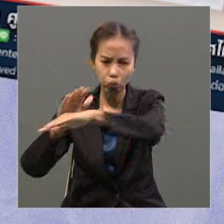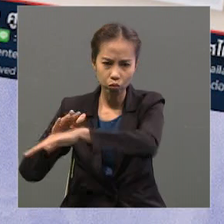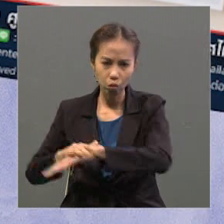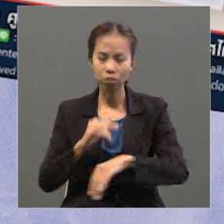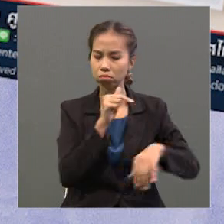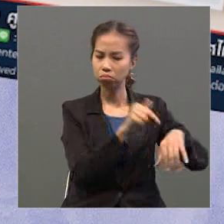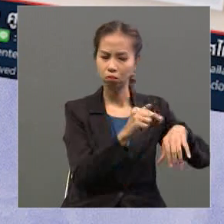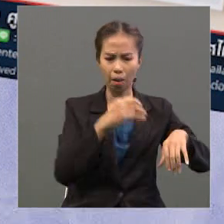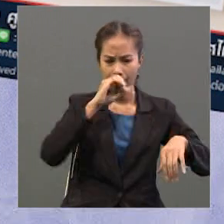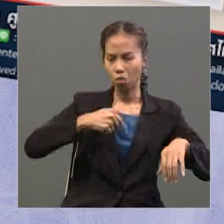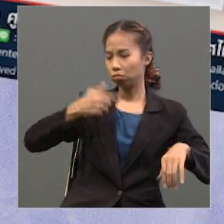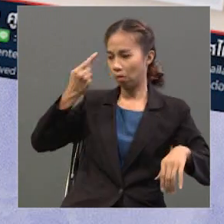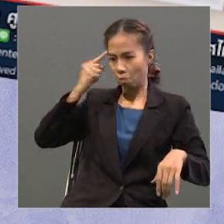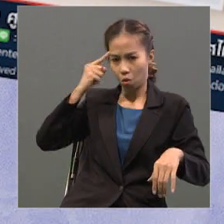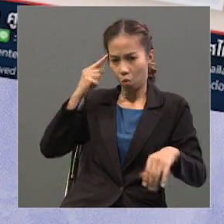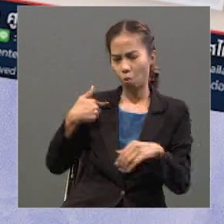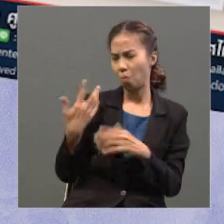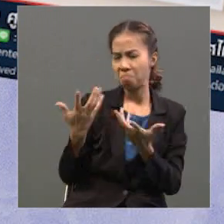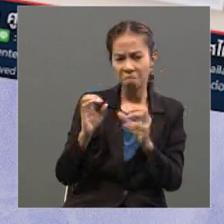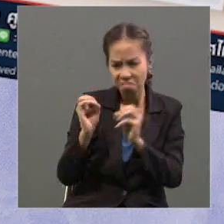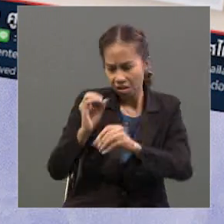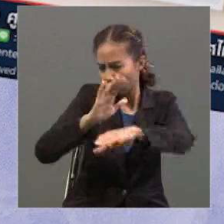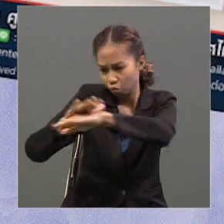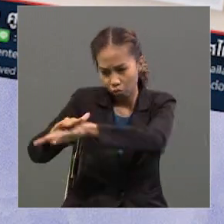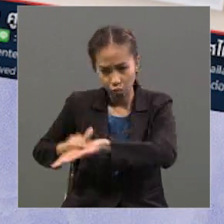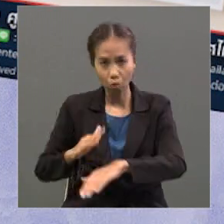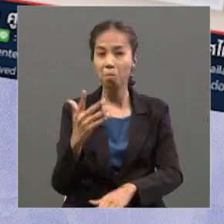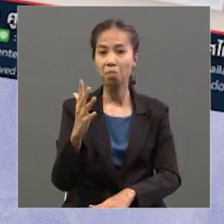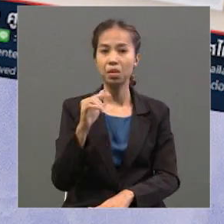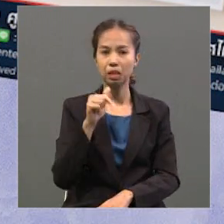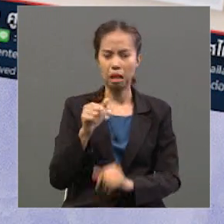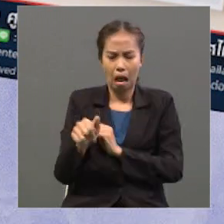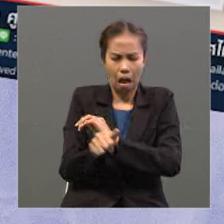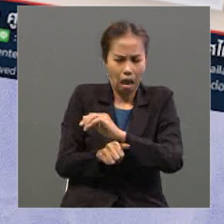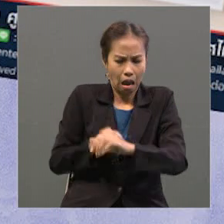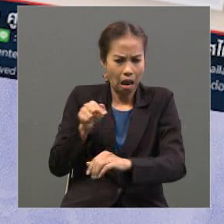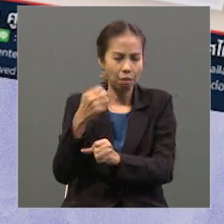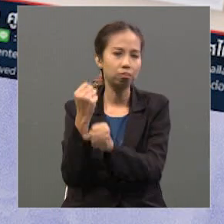รู้เห็นกับการลงทุนที่โฆษณาชวนเชื่อนี้เป็นการกระทำที่แอบอ้างและ